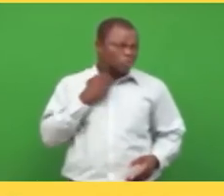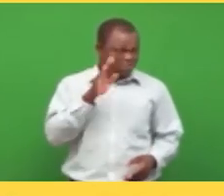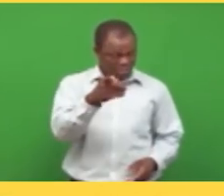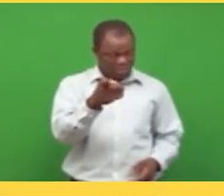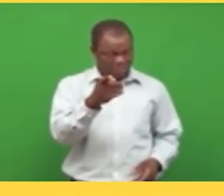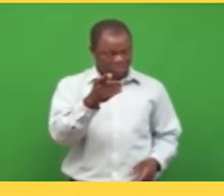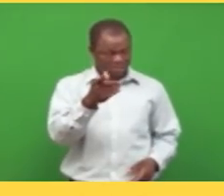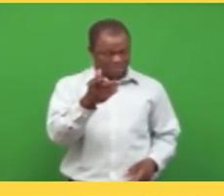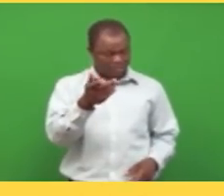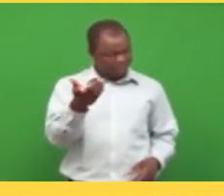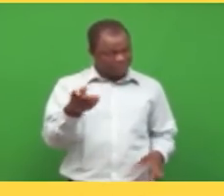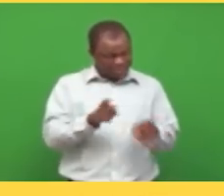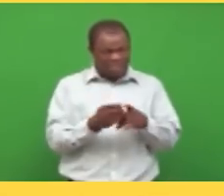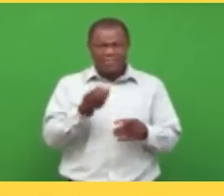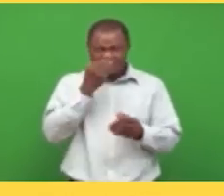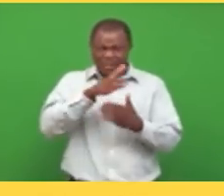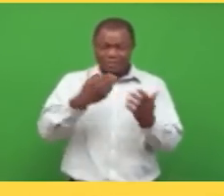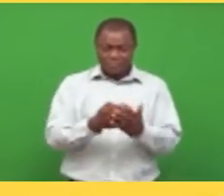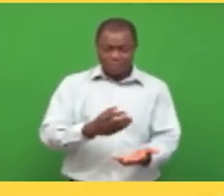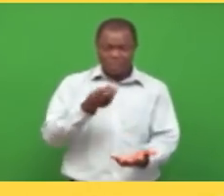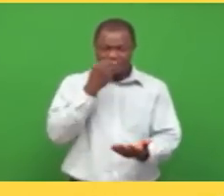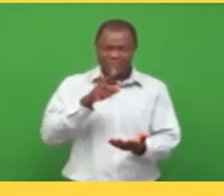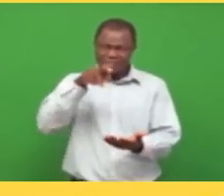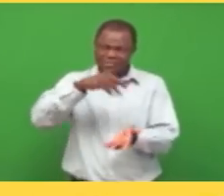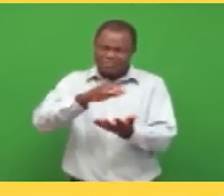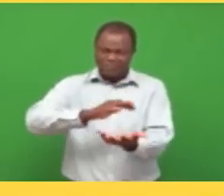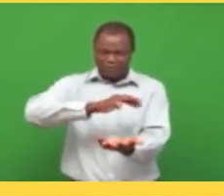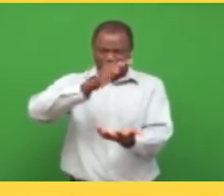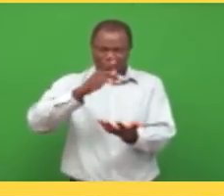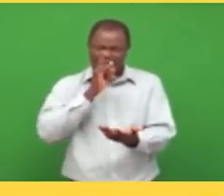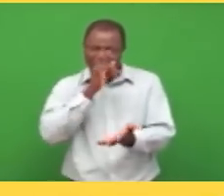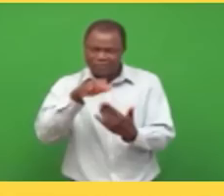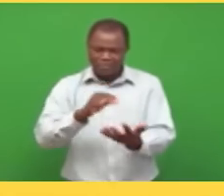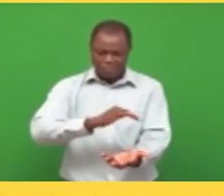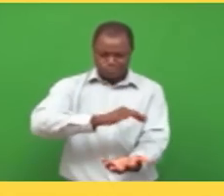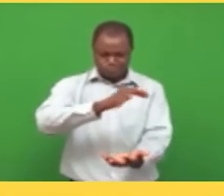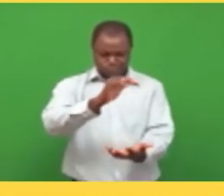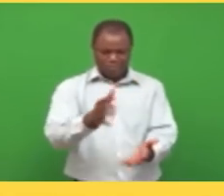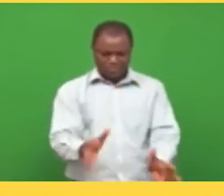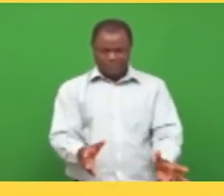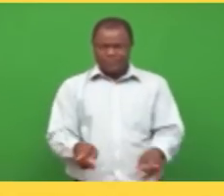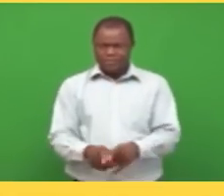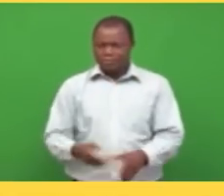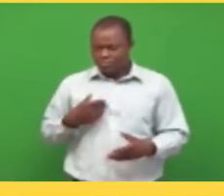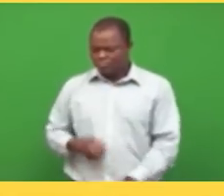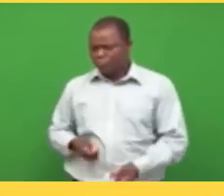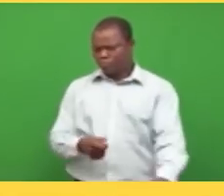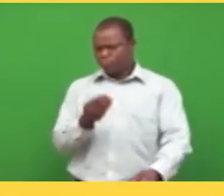ngatimboti vakupai zvese mazadzi kwazibhodho renyu rempunga nengi huku yenyu apa zvakati apa